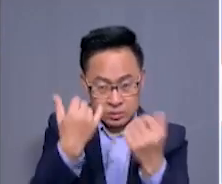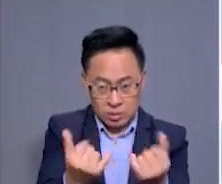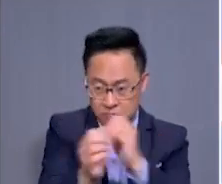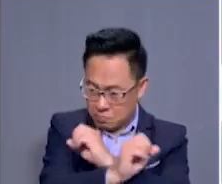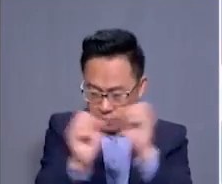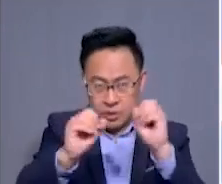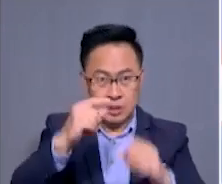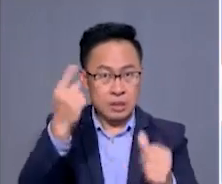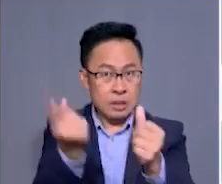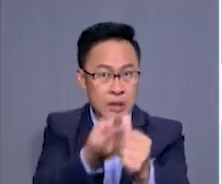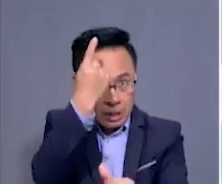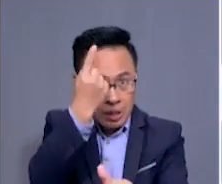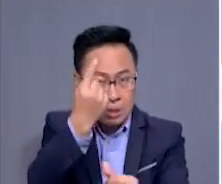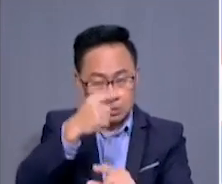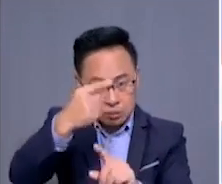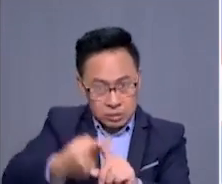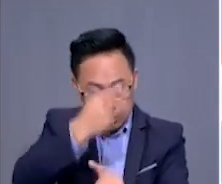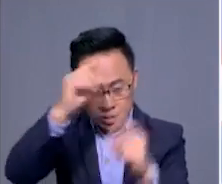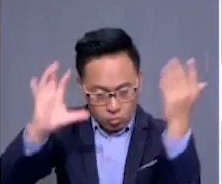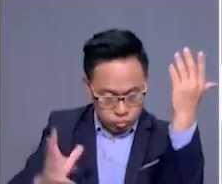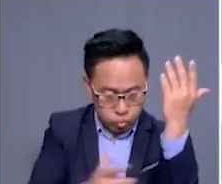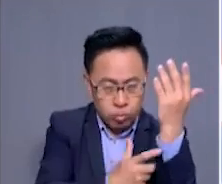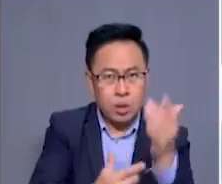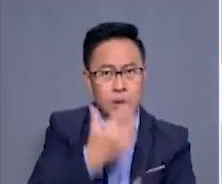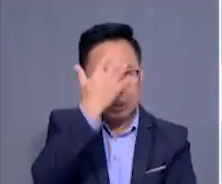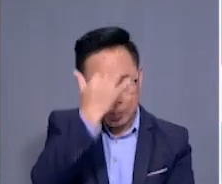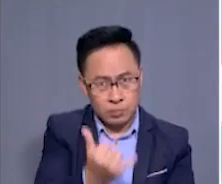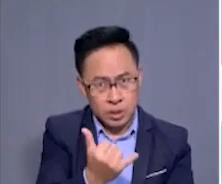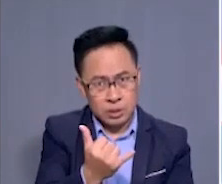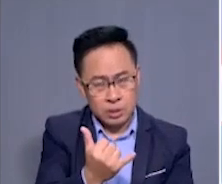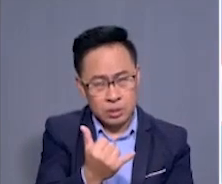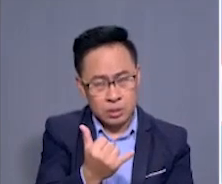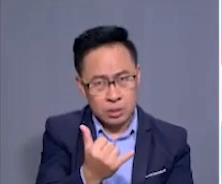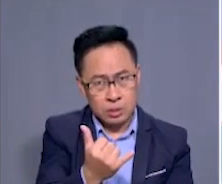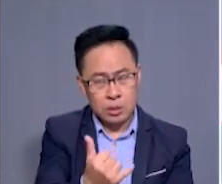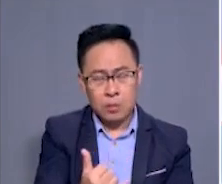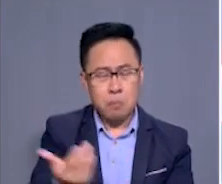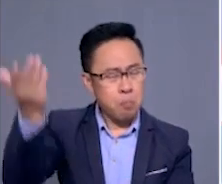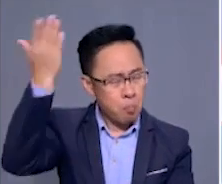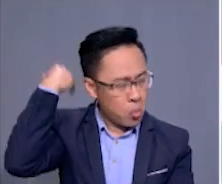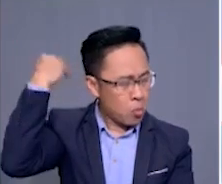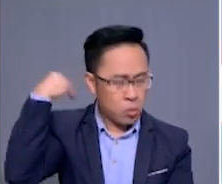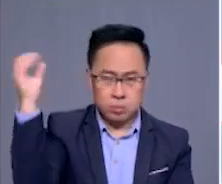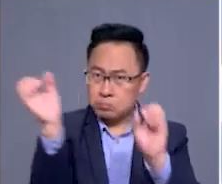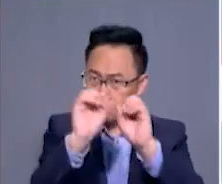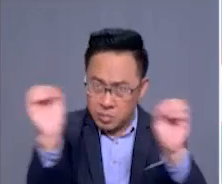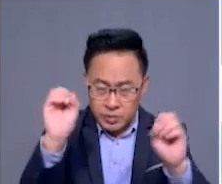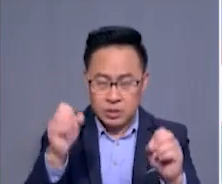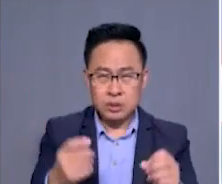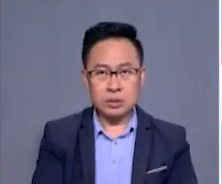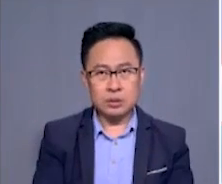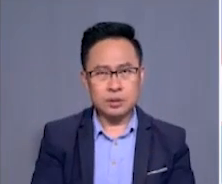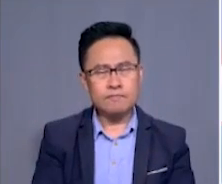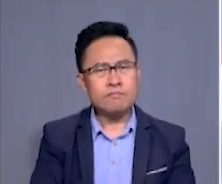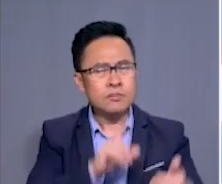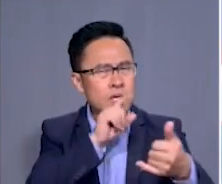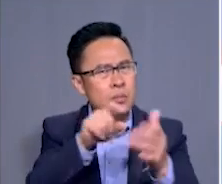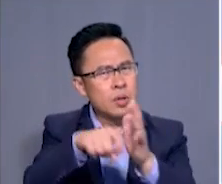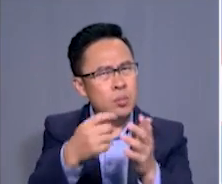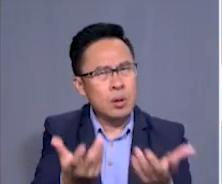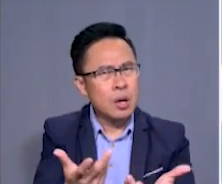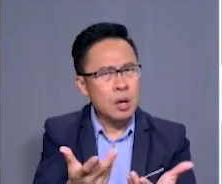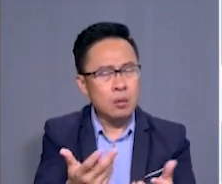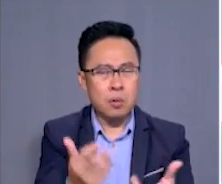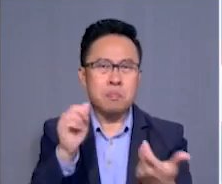มันลองวิเคราะห์ดูว่ามันเกิดอะไรขึ้นนะทำไมมันถึงมาในช่วงนี้ได้กันท่านคะ คือสภาพอากาศที่มันเกิด